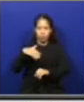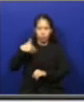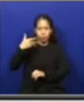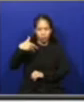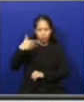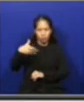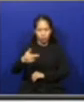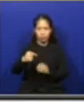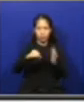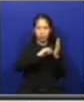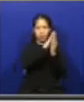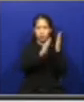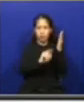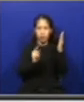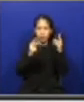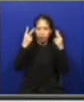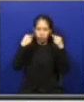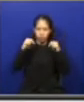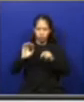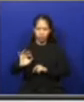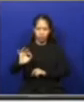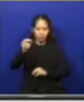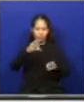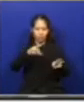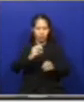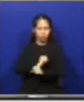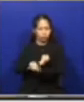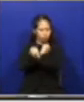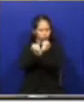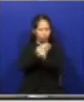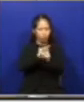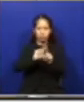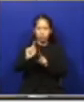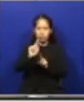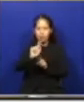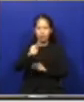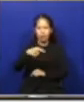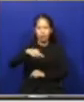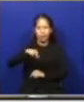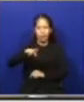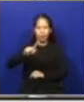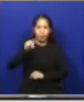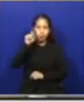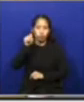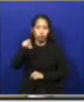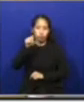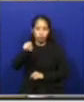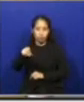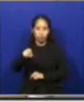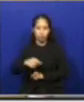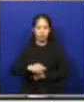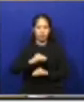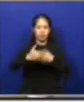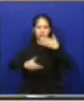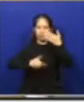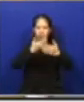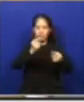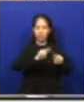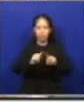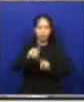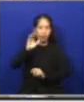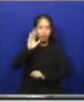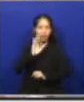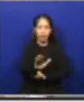ตรีเลือกใช้มาตรการขั้นสูงสุดคือการออกพรกฉุกเฉินสั่งห้ามกิจกรรมทุกๆอย่างแม้ก